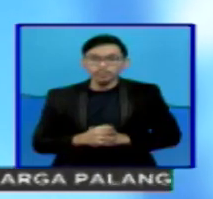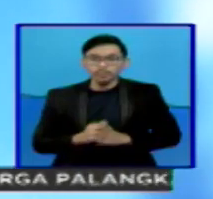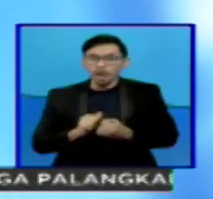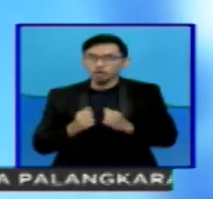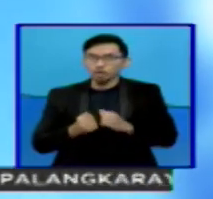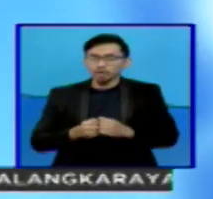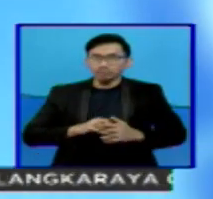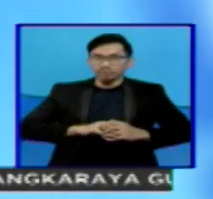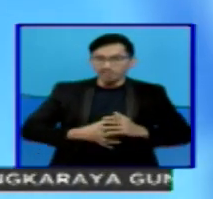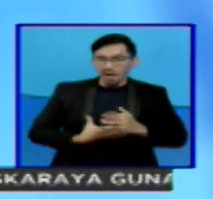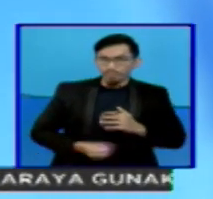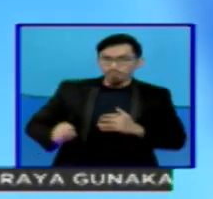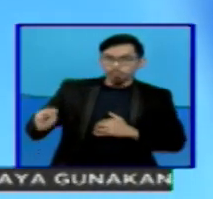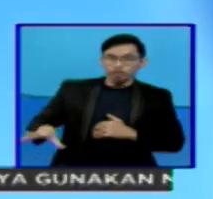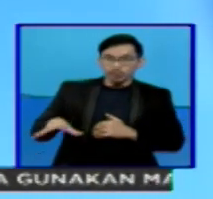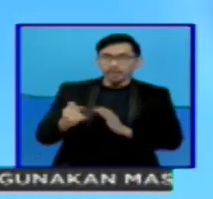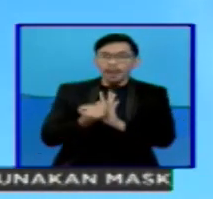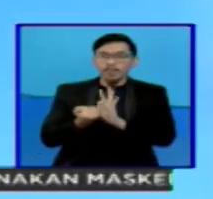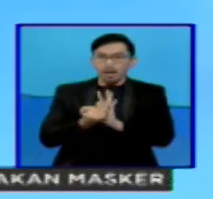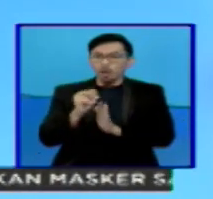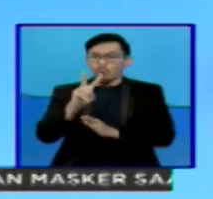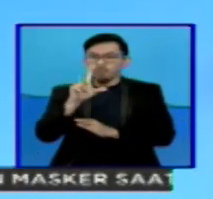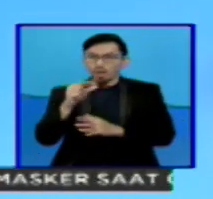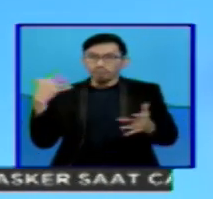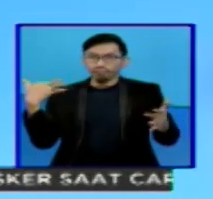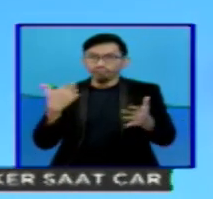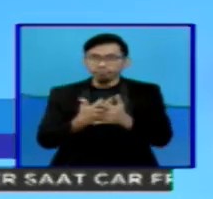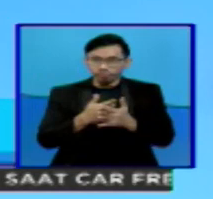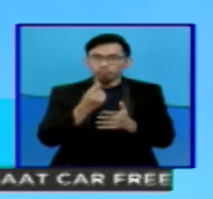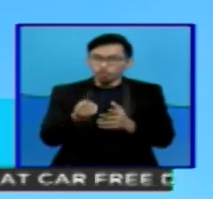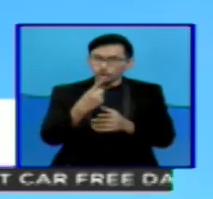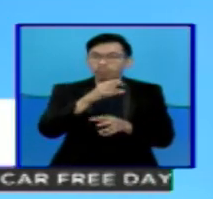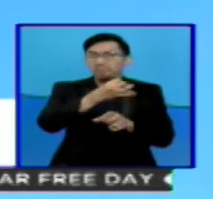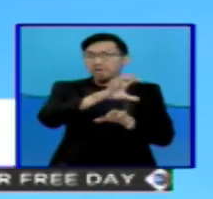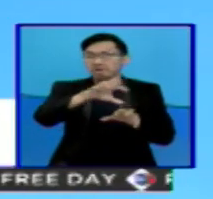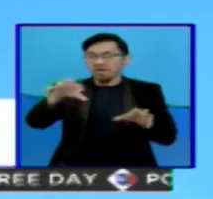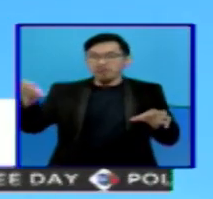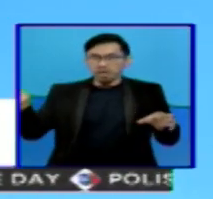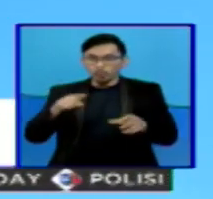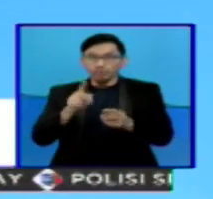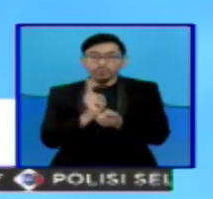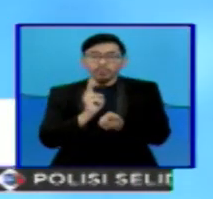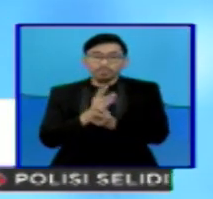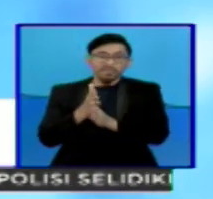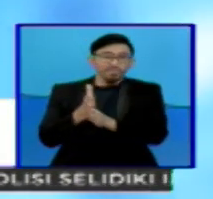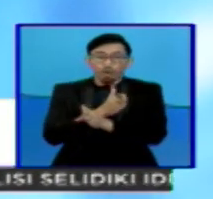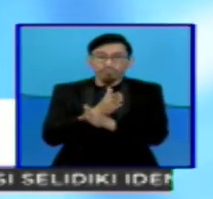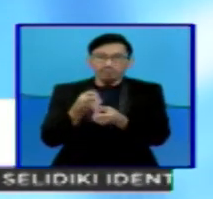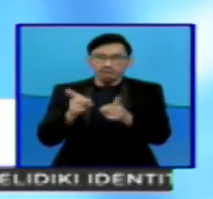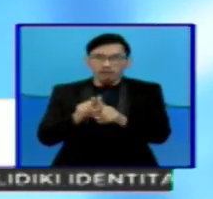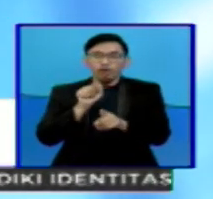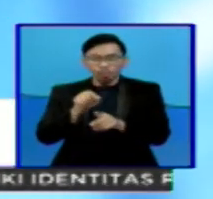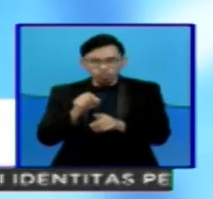Pemirsa, kasus aborsi ilegal dalam 2 bulan terakhir terus muncul di berbagai daerah. Seks pranikah yang memicu kehamilan menjadi salah satu